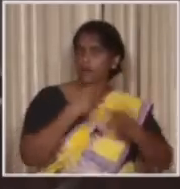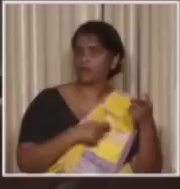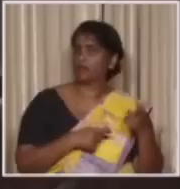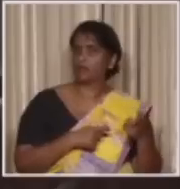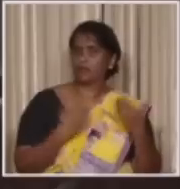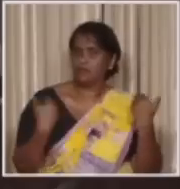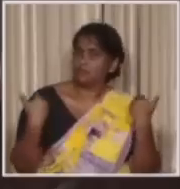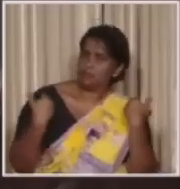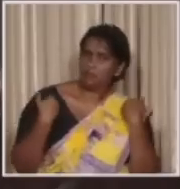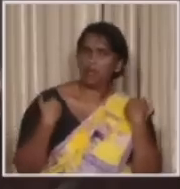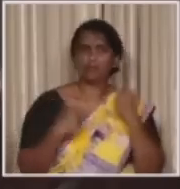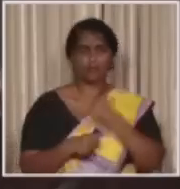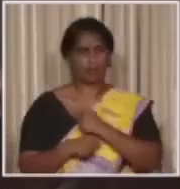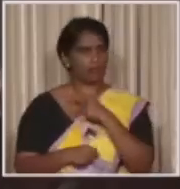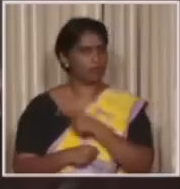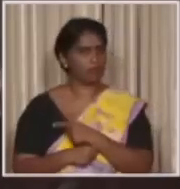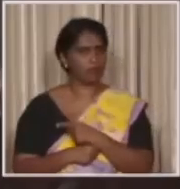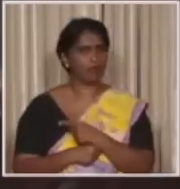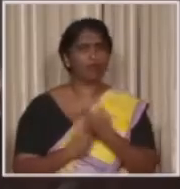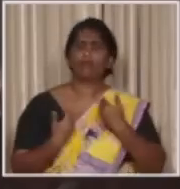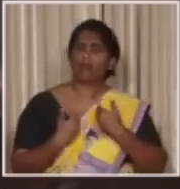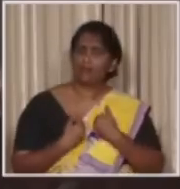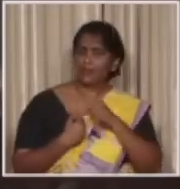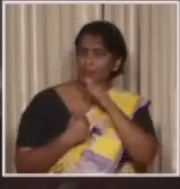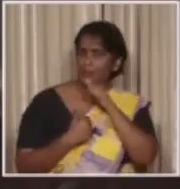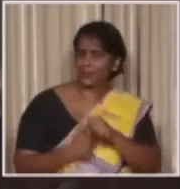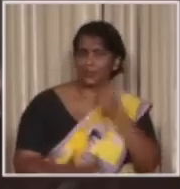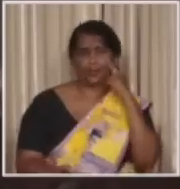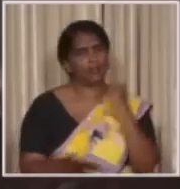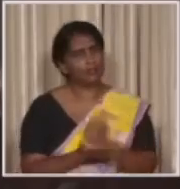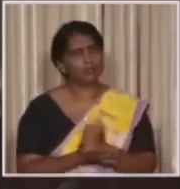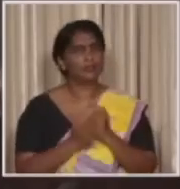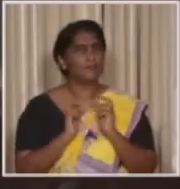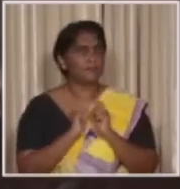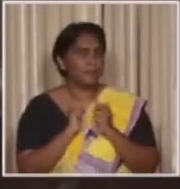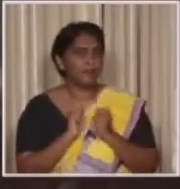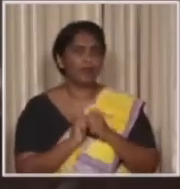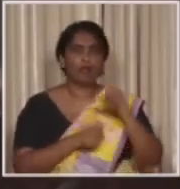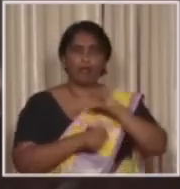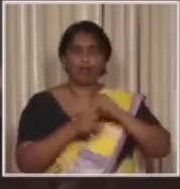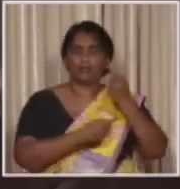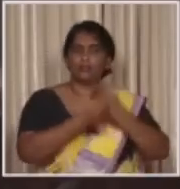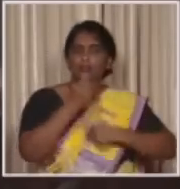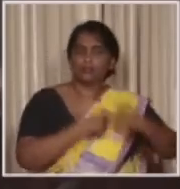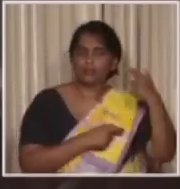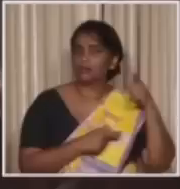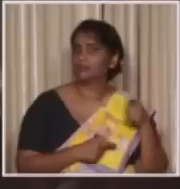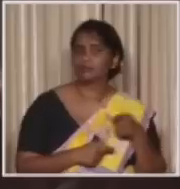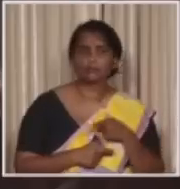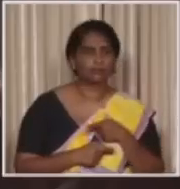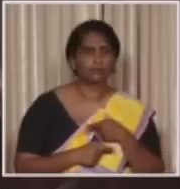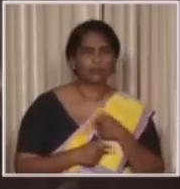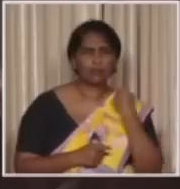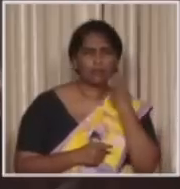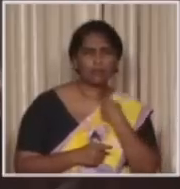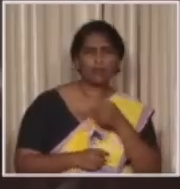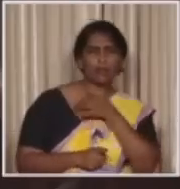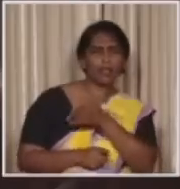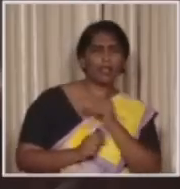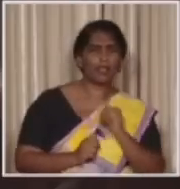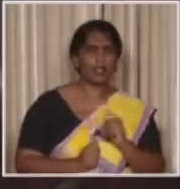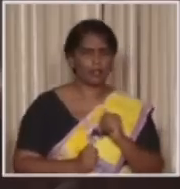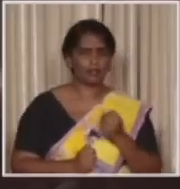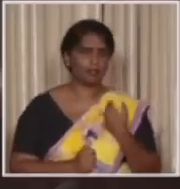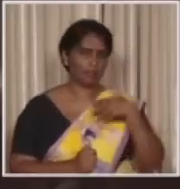බොහොම මහන්සි වෙන ආණ්ඩුව මේ අපිට ඉතාම අපහසු තත්ත්වයක තියෙන මේ ආයතන ප්‍රතිව්‍යුහගත කරන්න මැලි බවක් දක්වන්නේ ඇයි